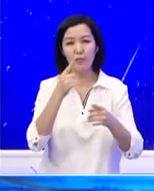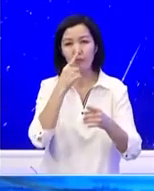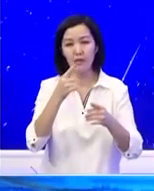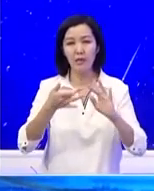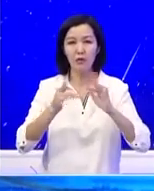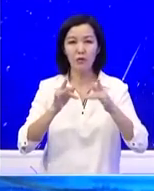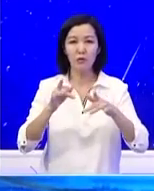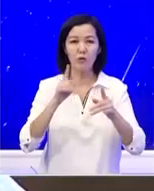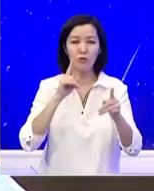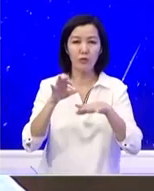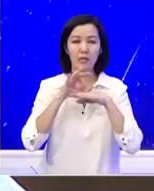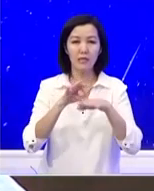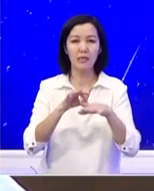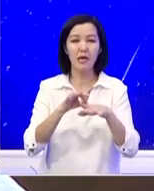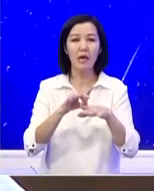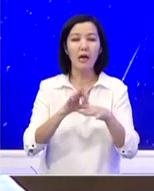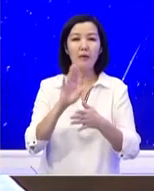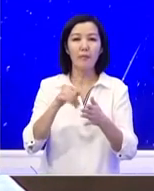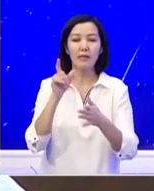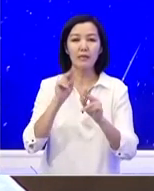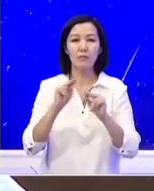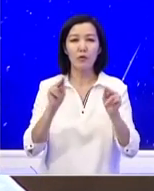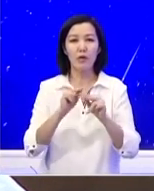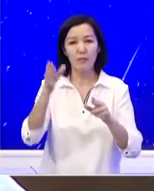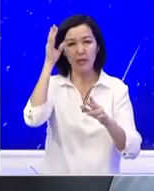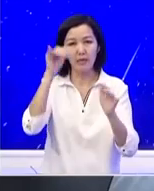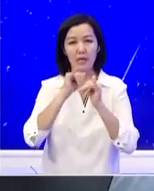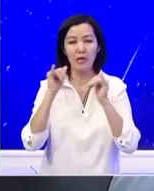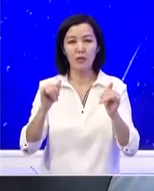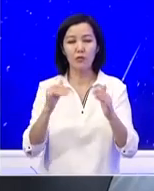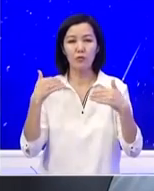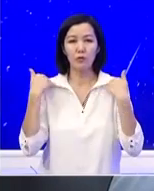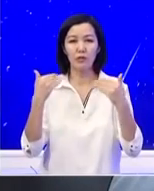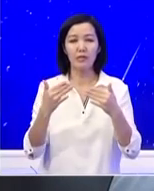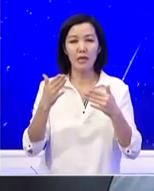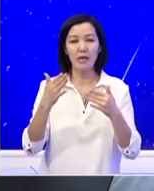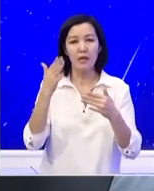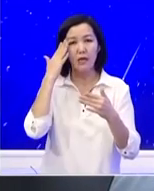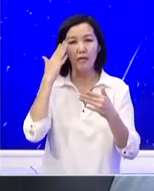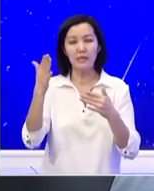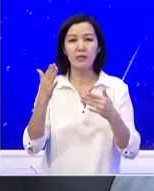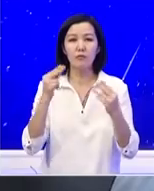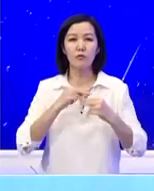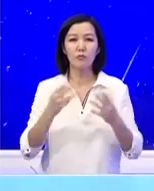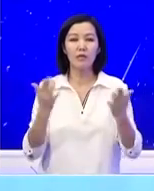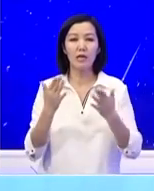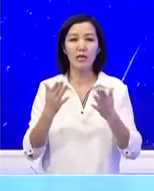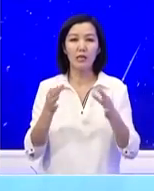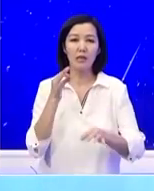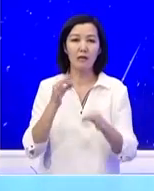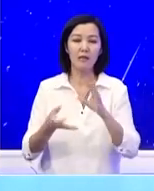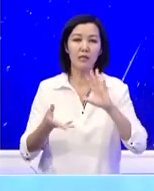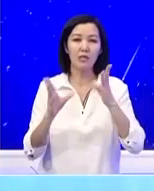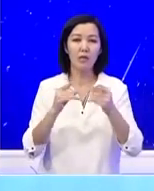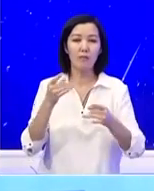өткізді. Майгүл Тілеутайқызы мұғалімдердің білімін арттыруды ортаға салды. Әдістемелік нұсқаулық бойынша жұмыс істеу жолдарын